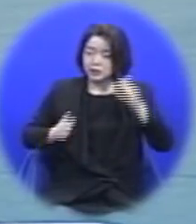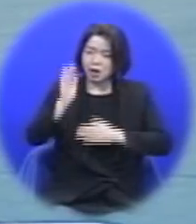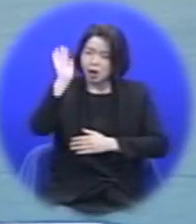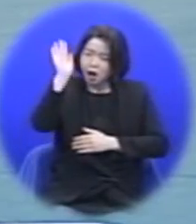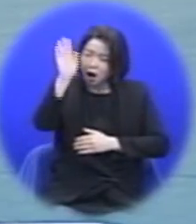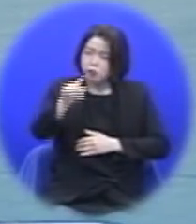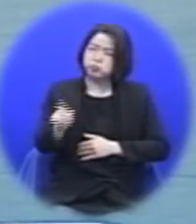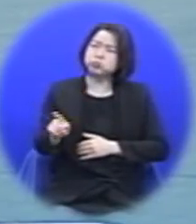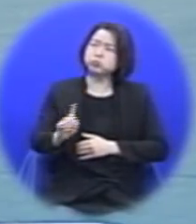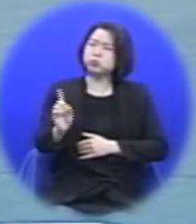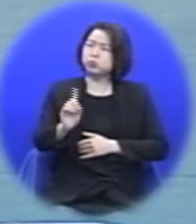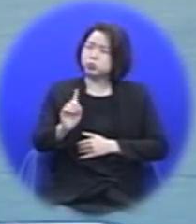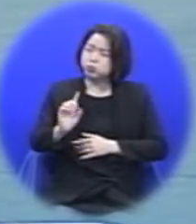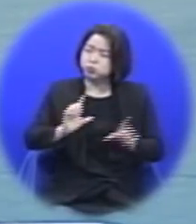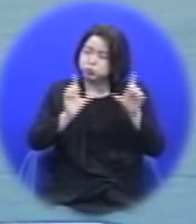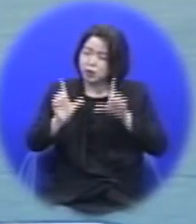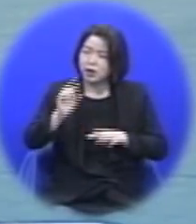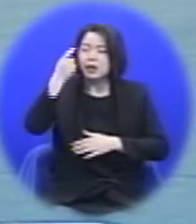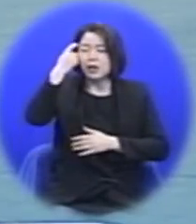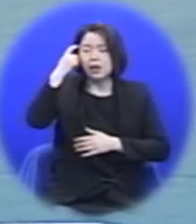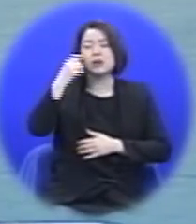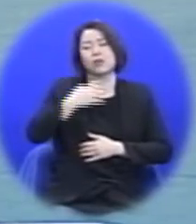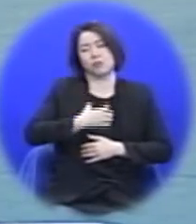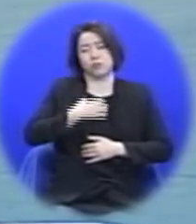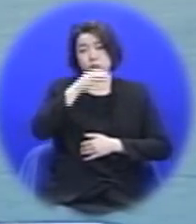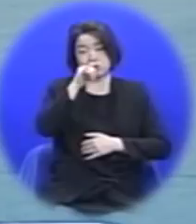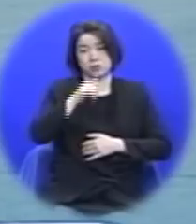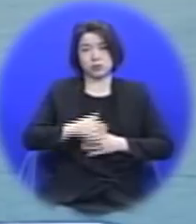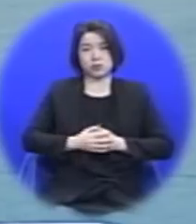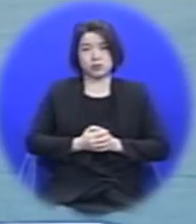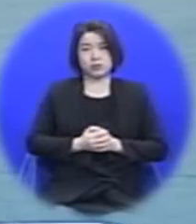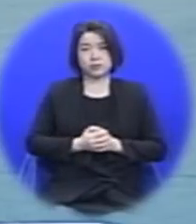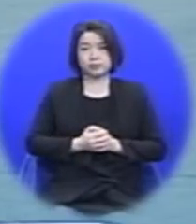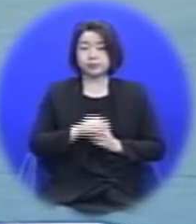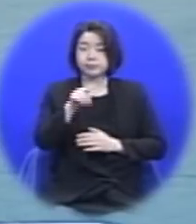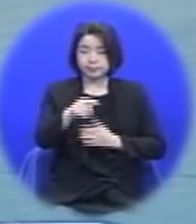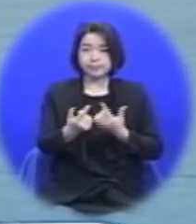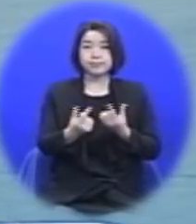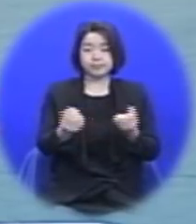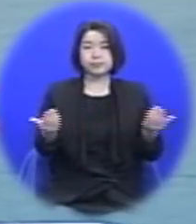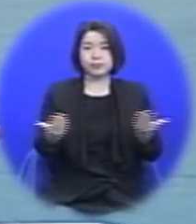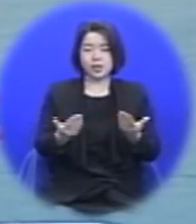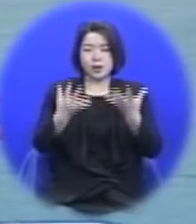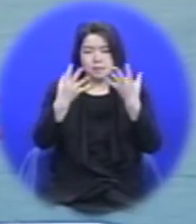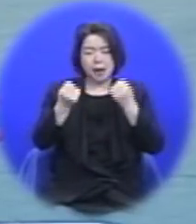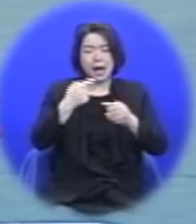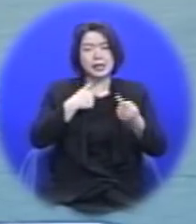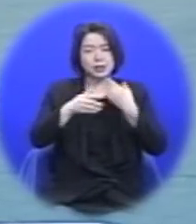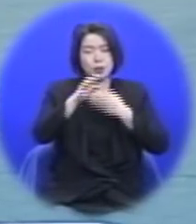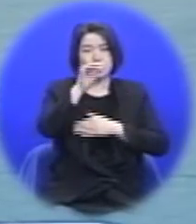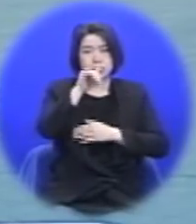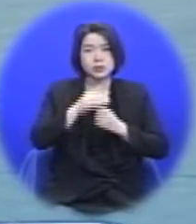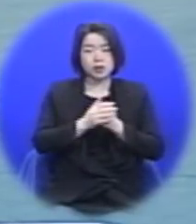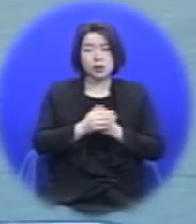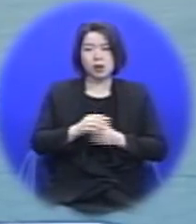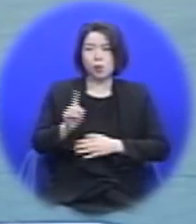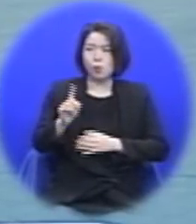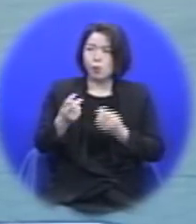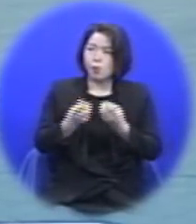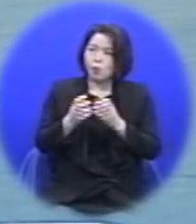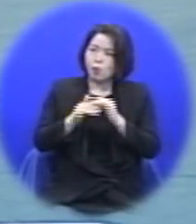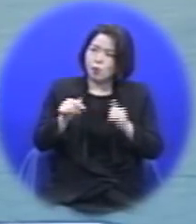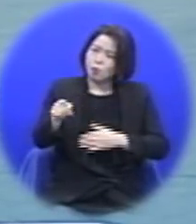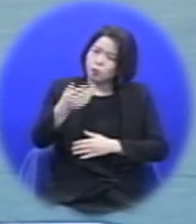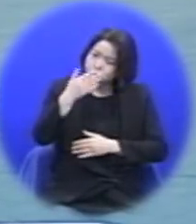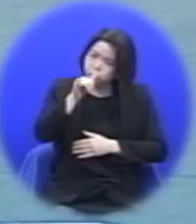어떻게 살아갈까 그런 생각도 들었습니다. 여러분, 이런 일들 우리가 많이 겪잖아요. 어떻게 사람이 저럴 수가